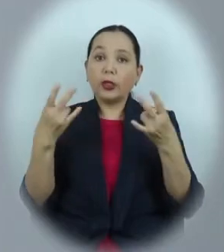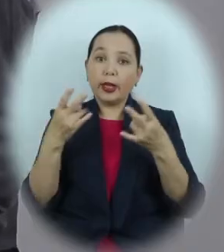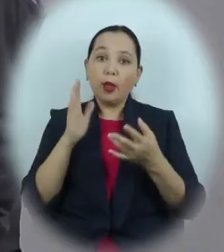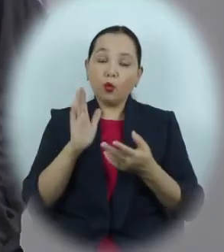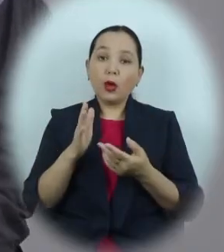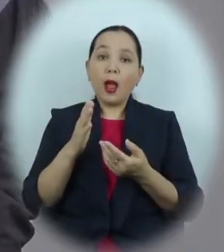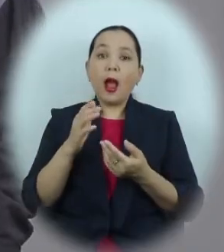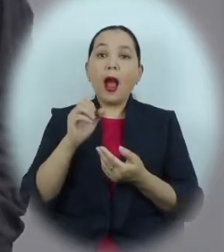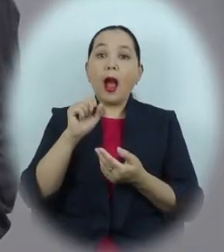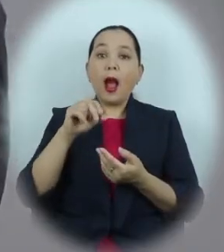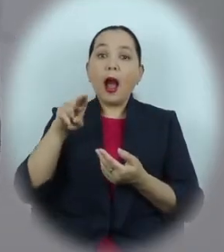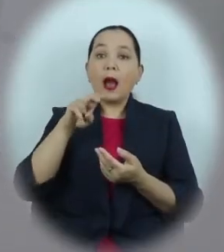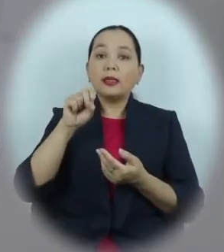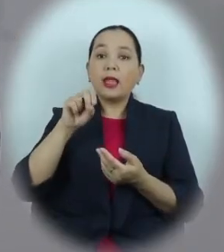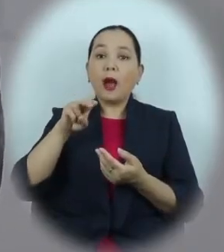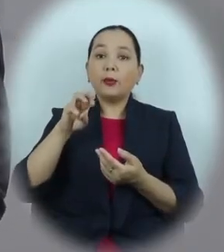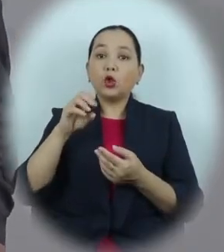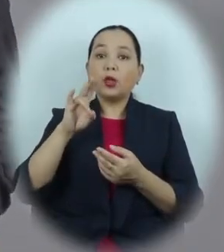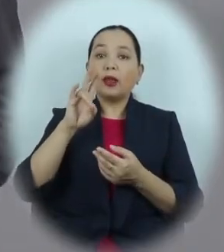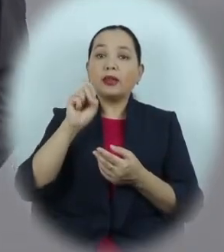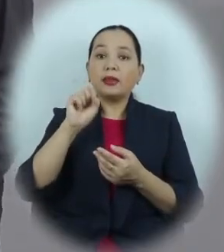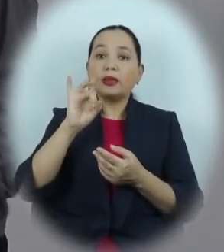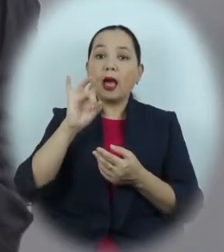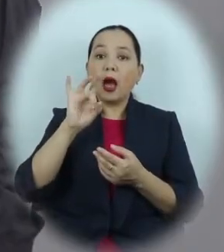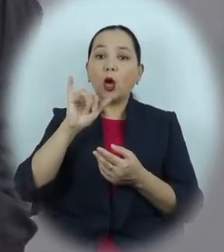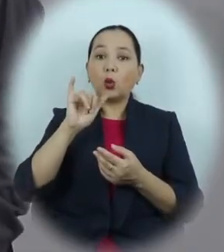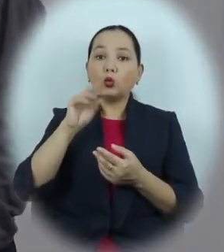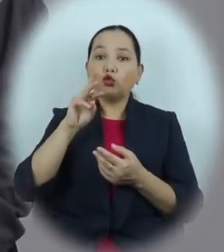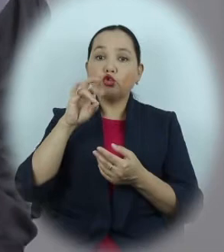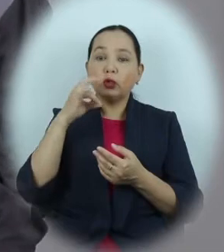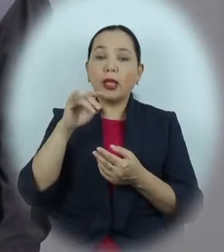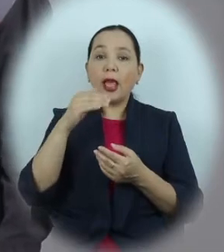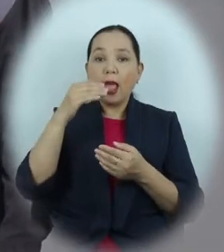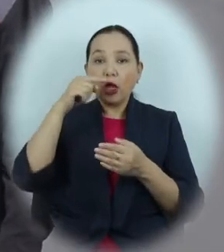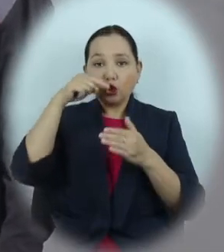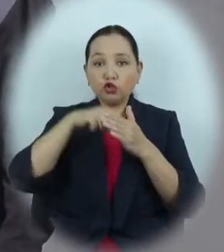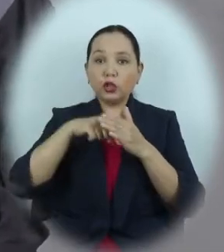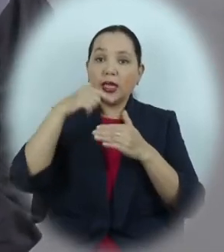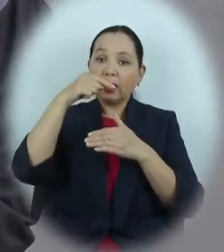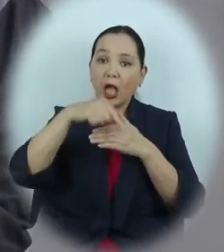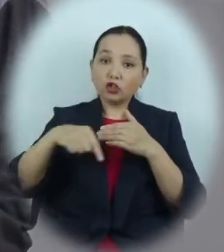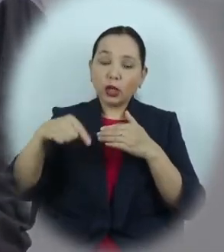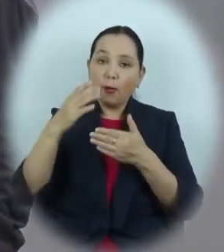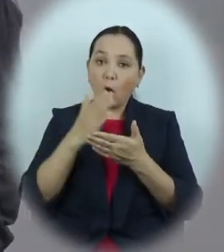bo'ladi. Adapterimiz, narujni adapterimiz bor, tashqi rezbali adapter, ichki rezbali adapter.